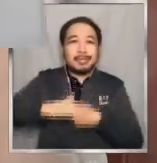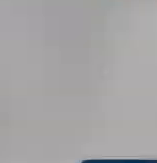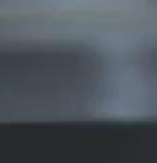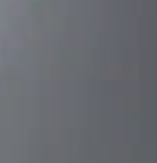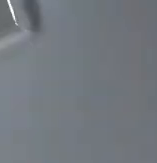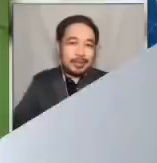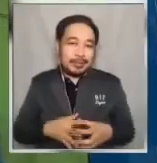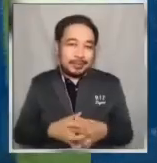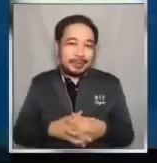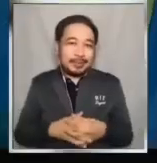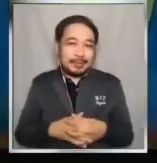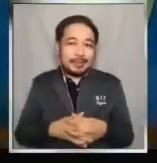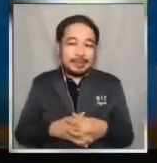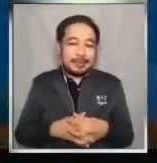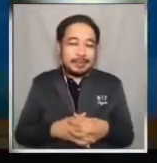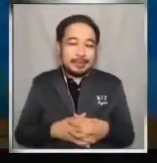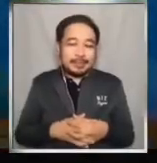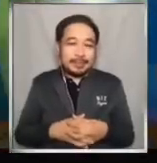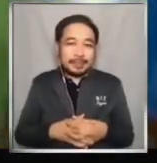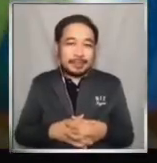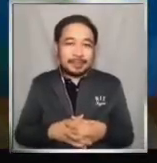Canlas.